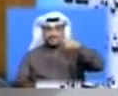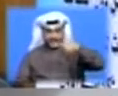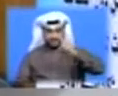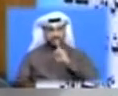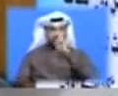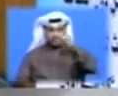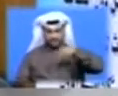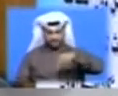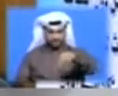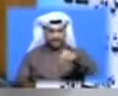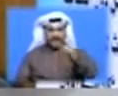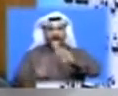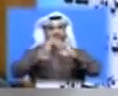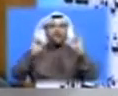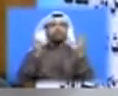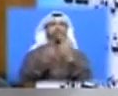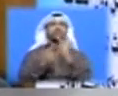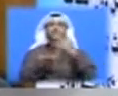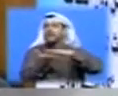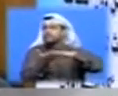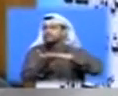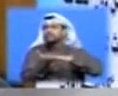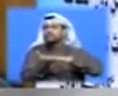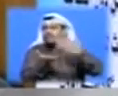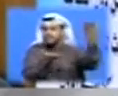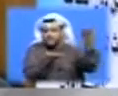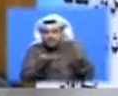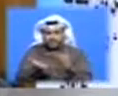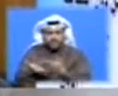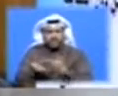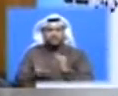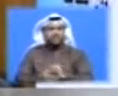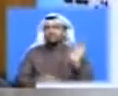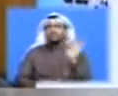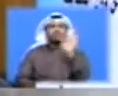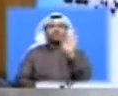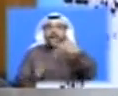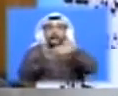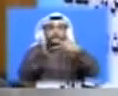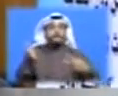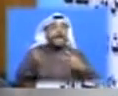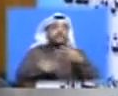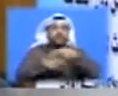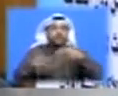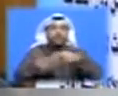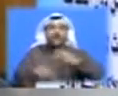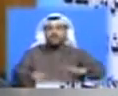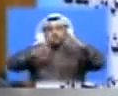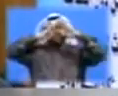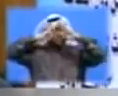2014. هذا المؤتمر الذي تستضيفه وترعاه معهد الكويت للأبحاث العلمية